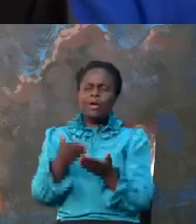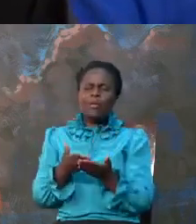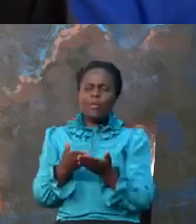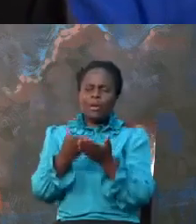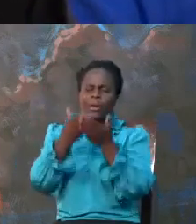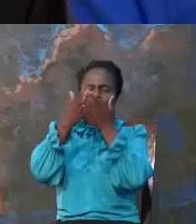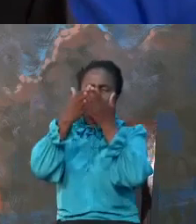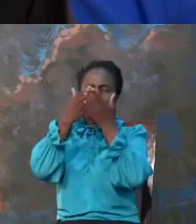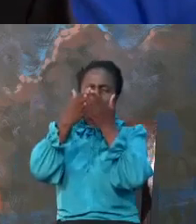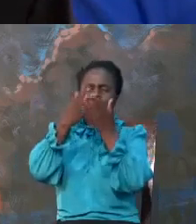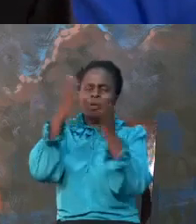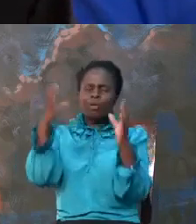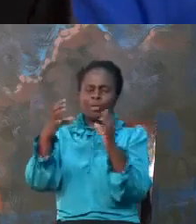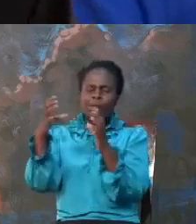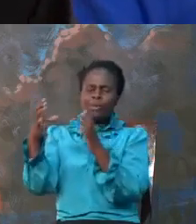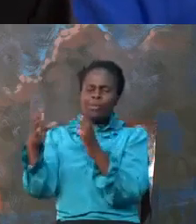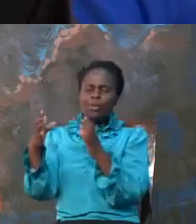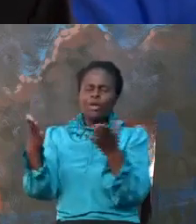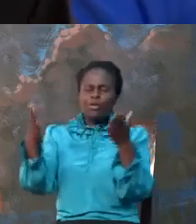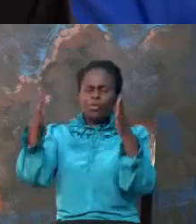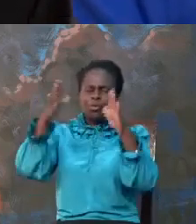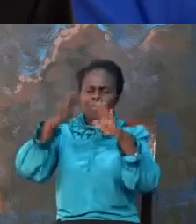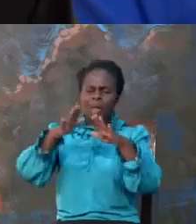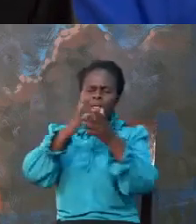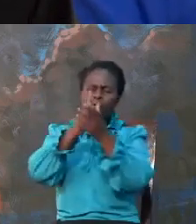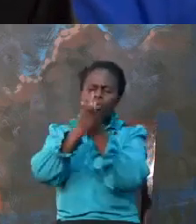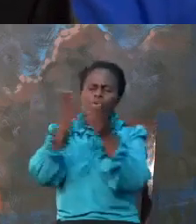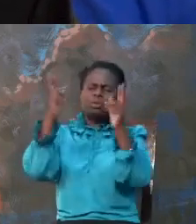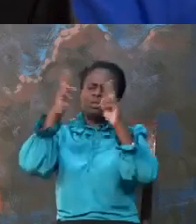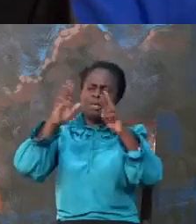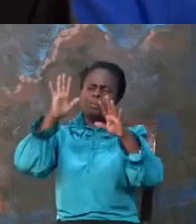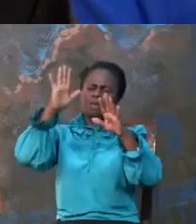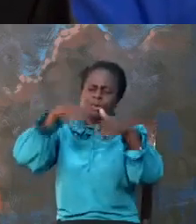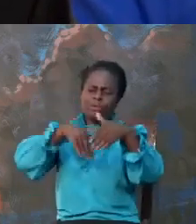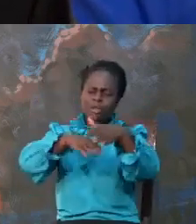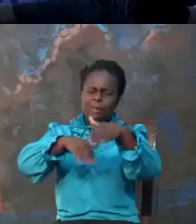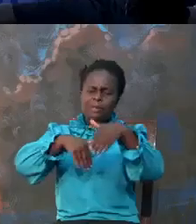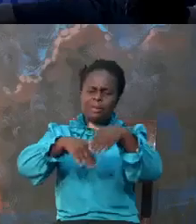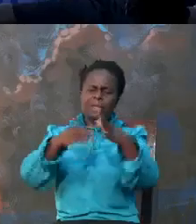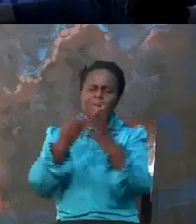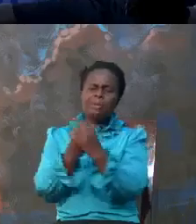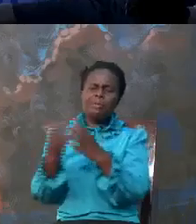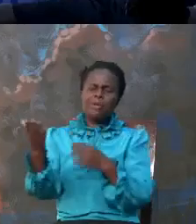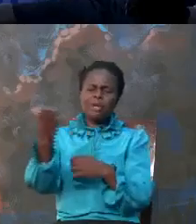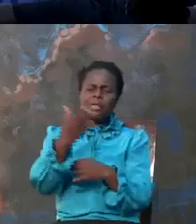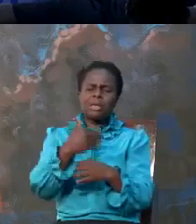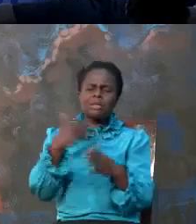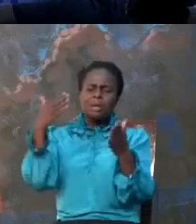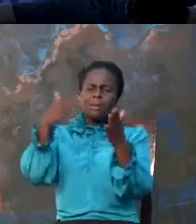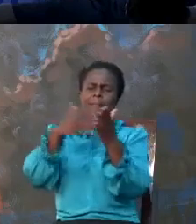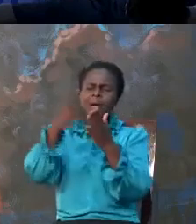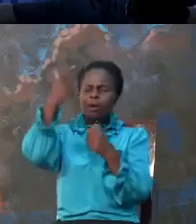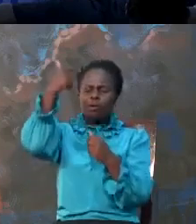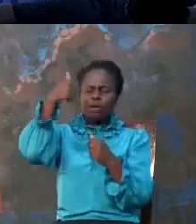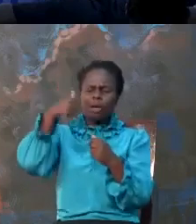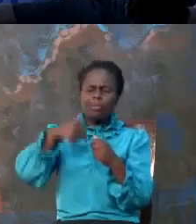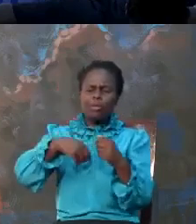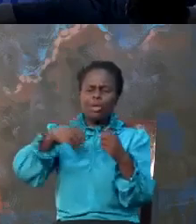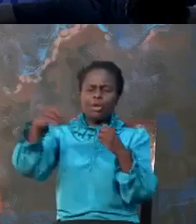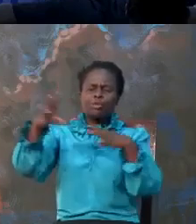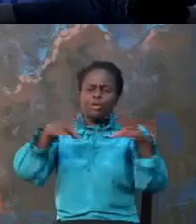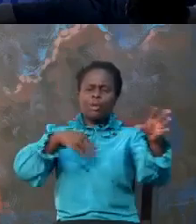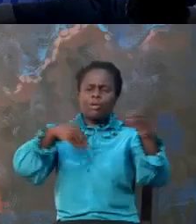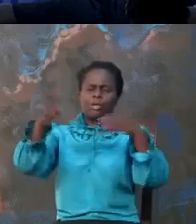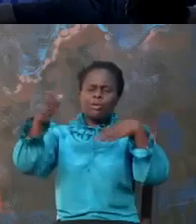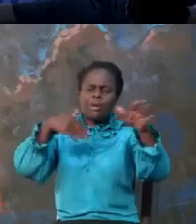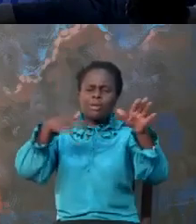vituo mbalimbali. Amina. Tubariki tuongoze. Rehema zako ziambatane nasi hadi Kristo ujapo. Tunapotawanyika sasa,